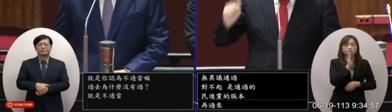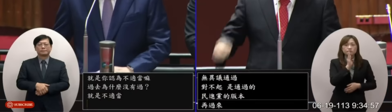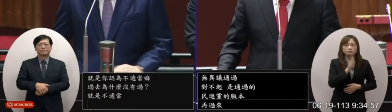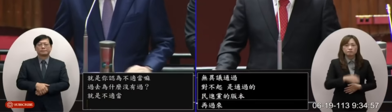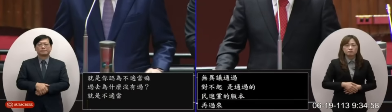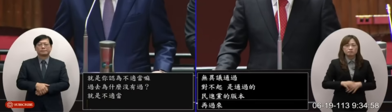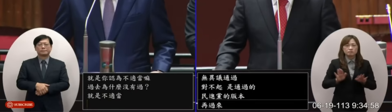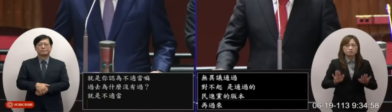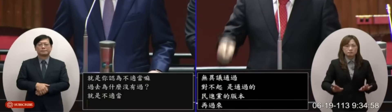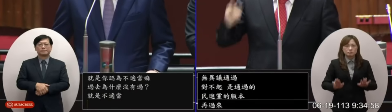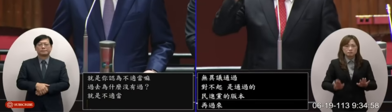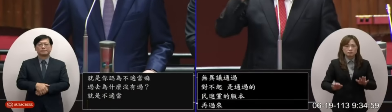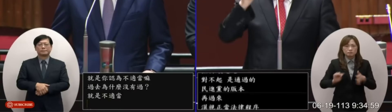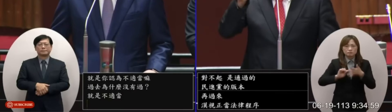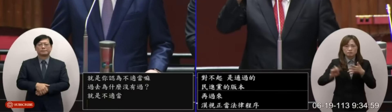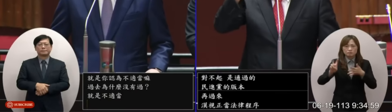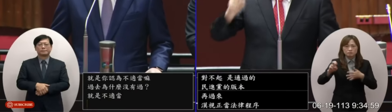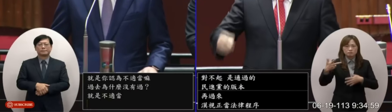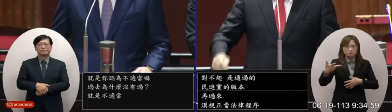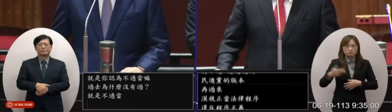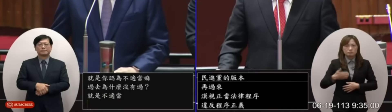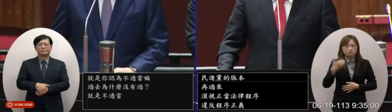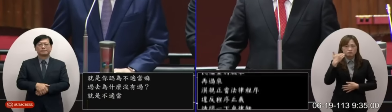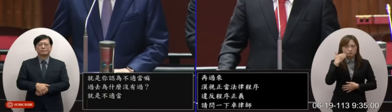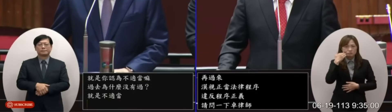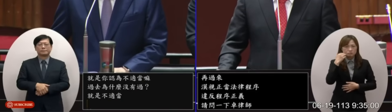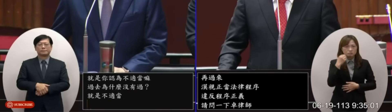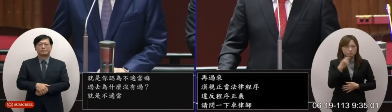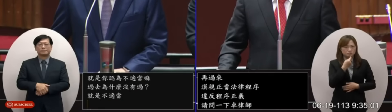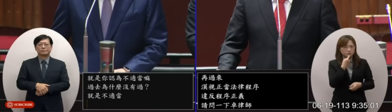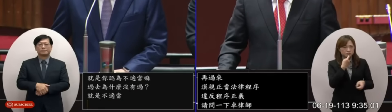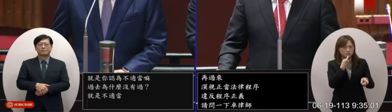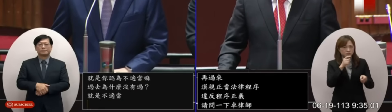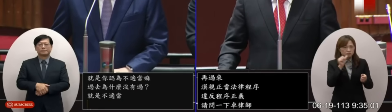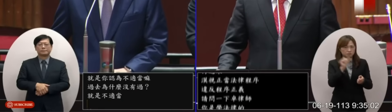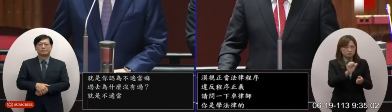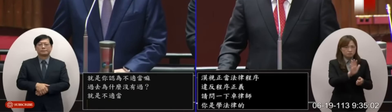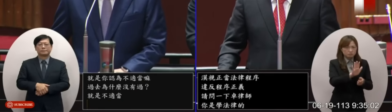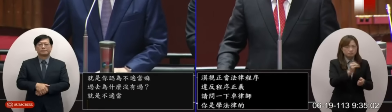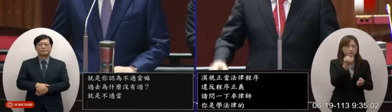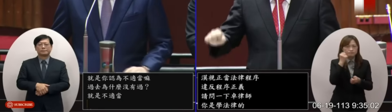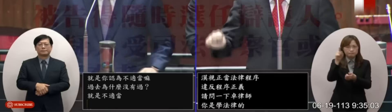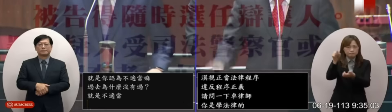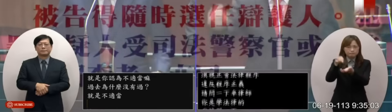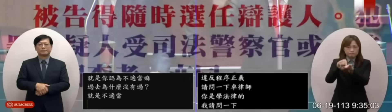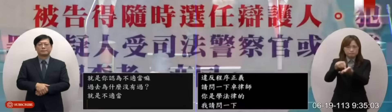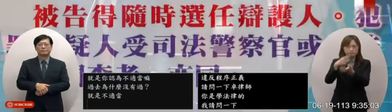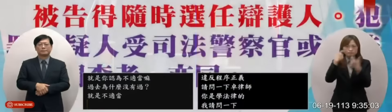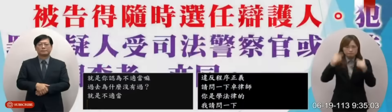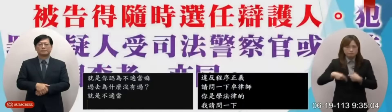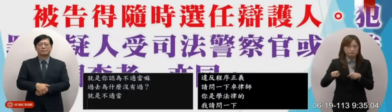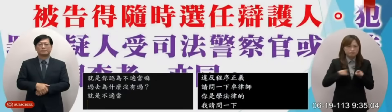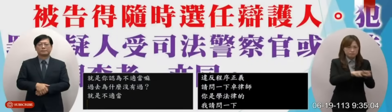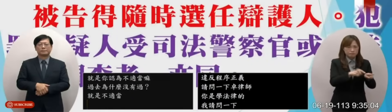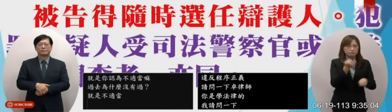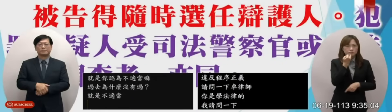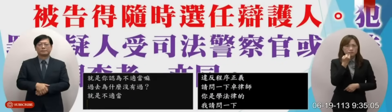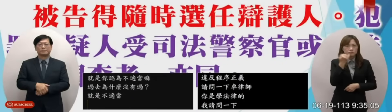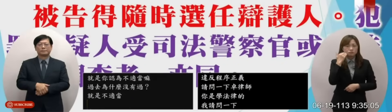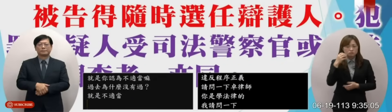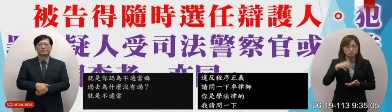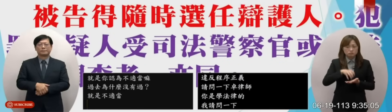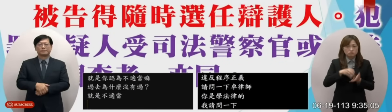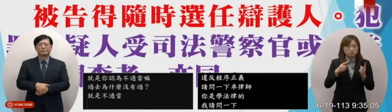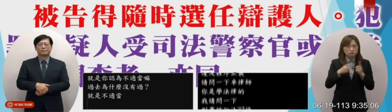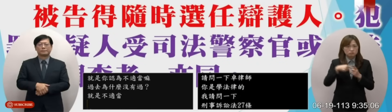讼法27条，除非是犯罪嫌疑人才可以请律师，证人到法院可以请律